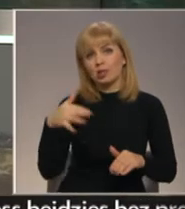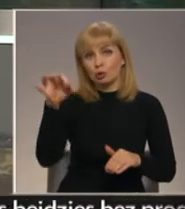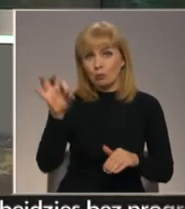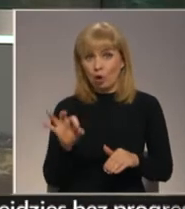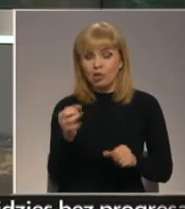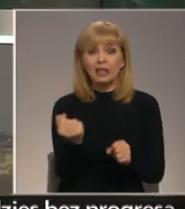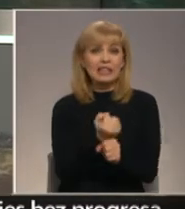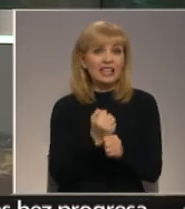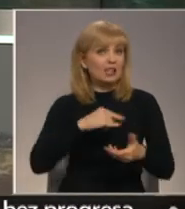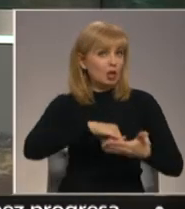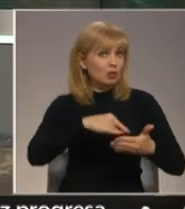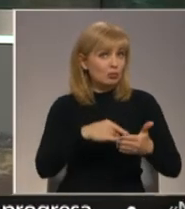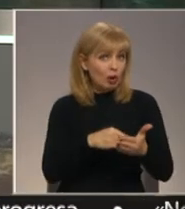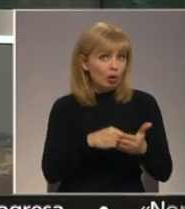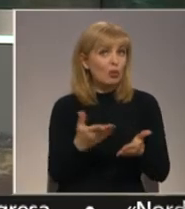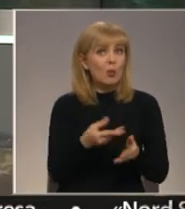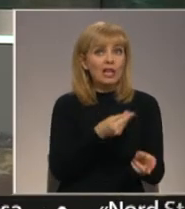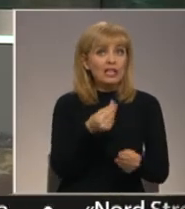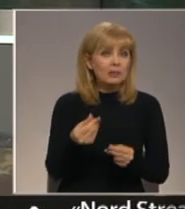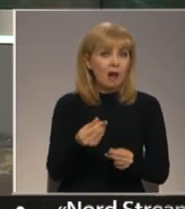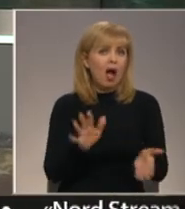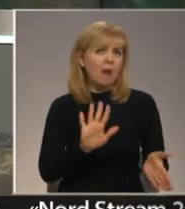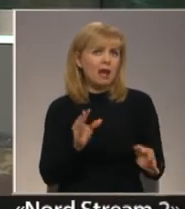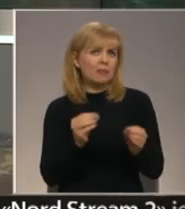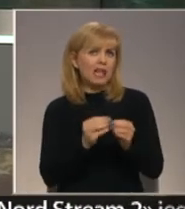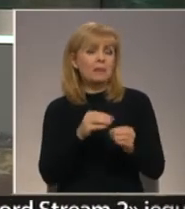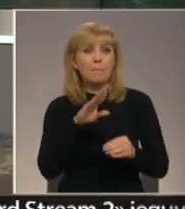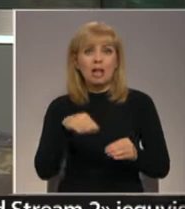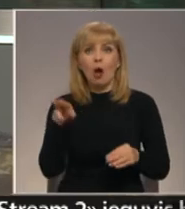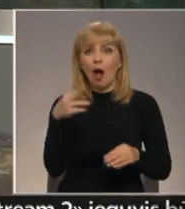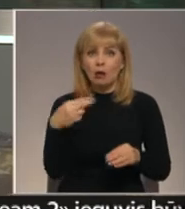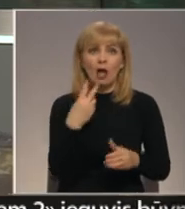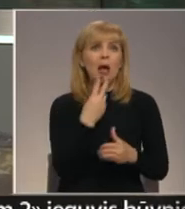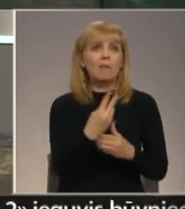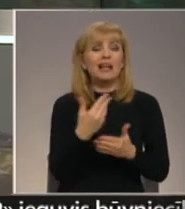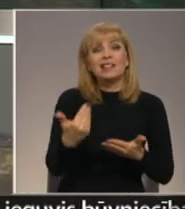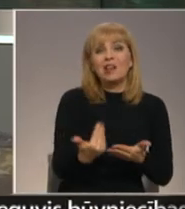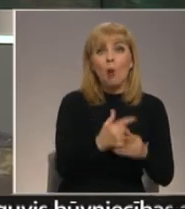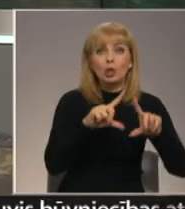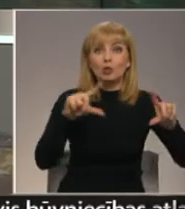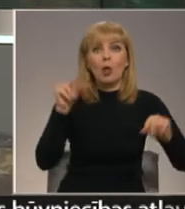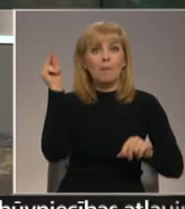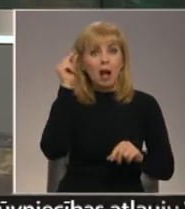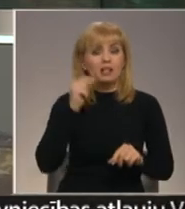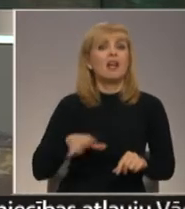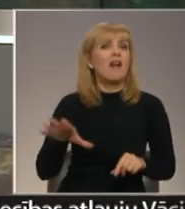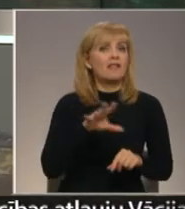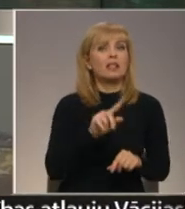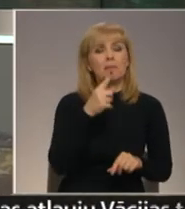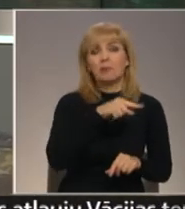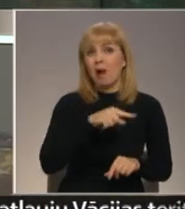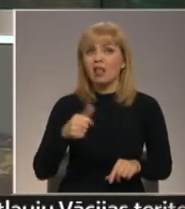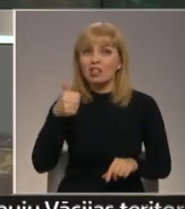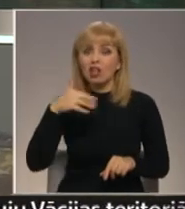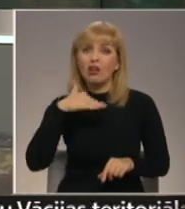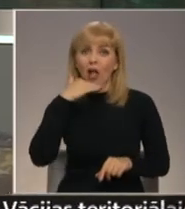paredzēja, ka jaunajā skolā mācīsies visi 1.–6. Klašu skolēni, bet samazinot būvu apjomu, tas pietikšo tikai pirmajām